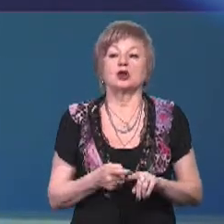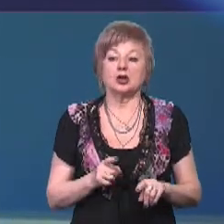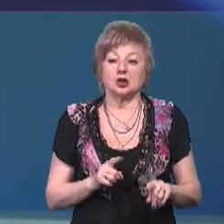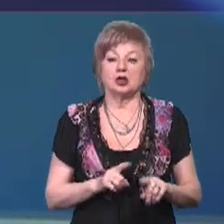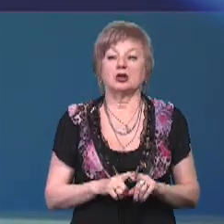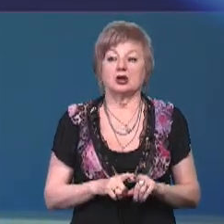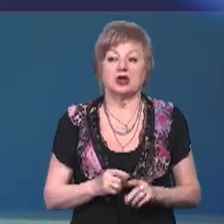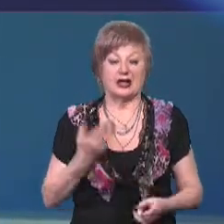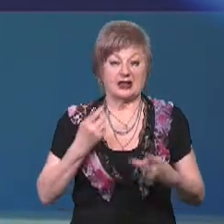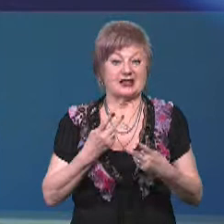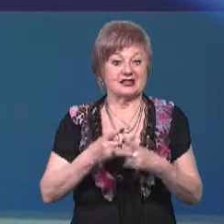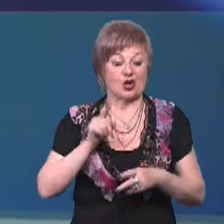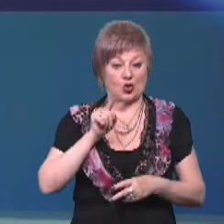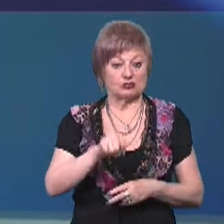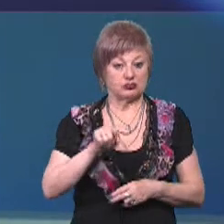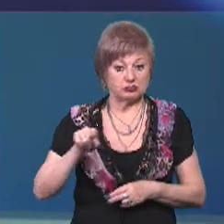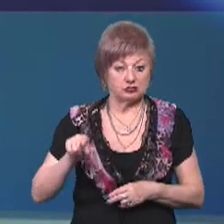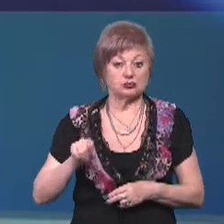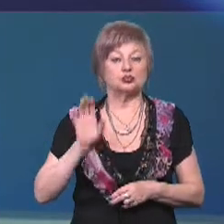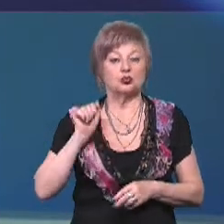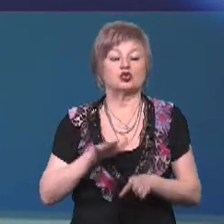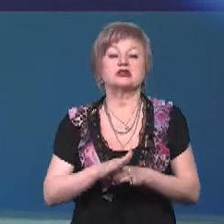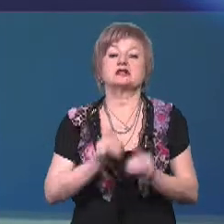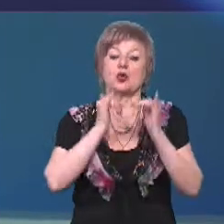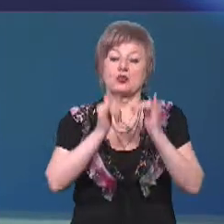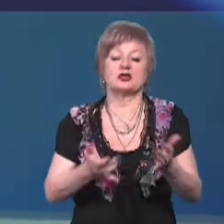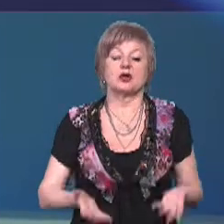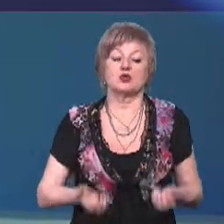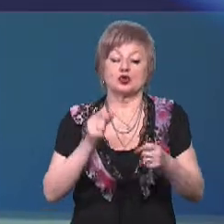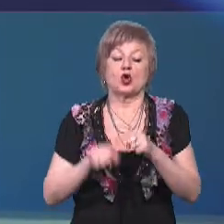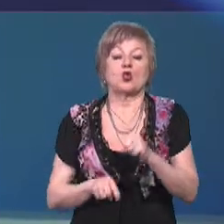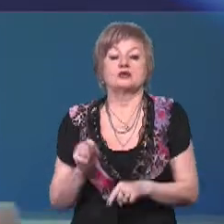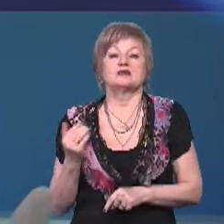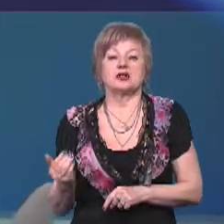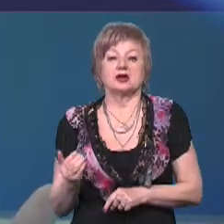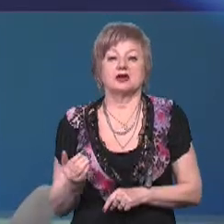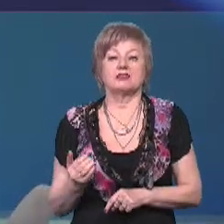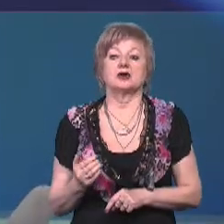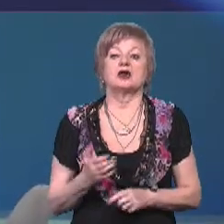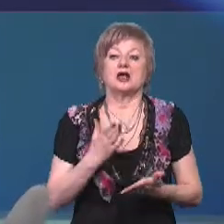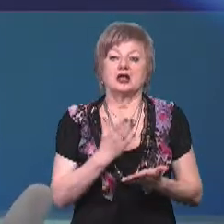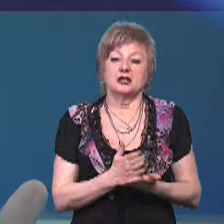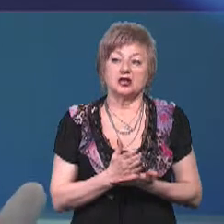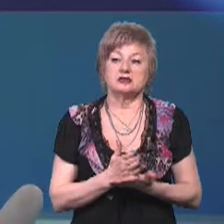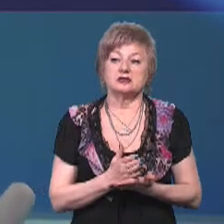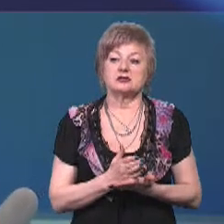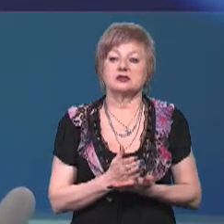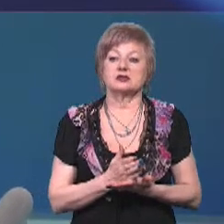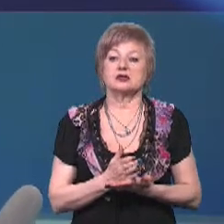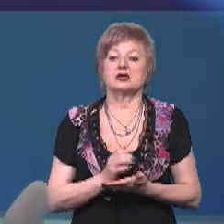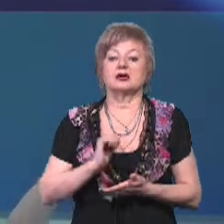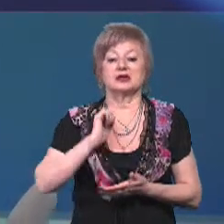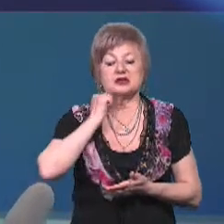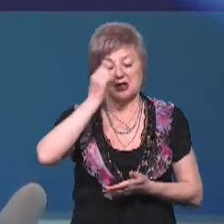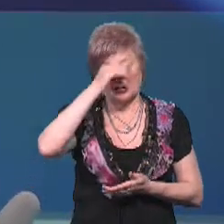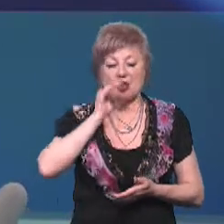якщо ув'язнені вони, то тут буде забезпечена підтримка їх родичам, серед яких є і старенькі